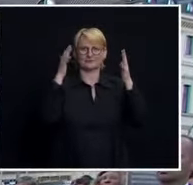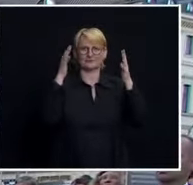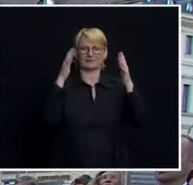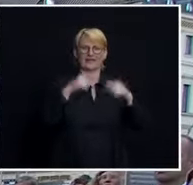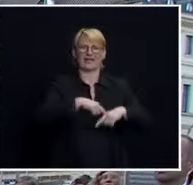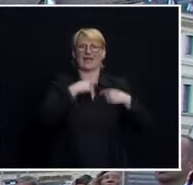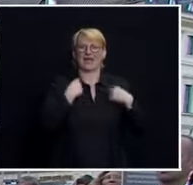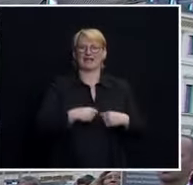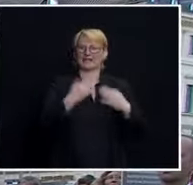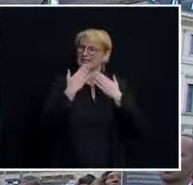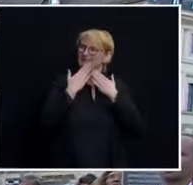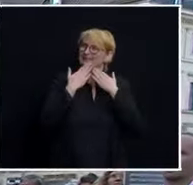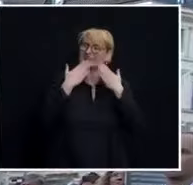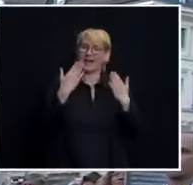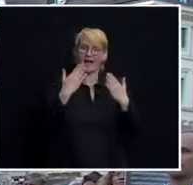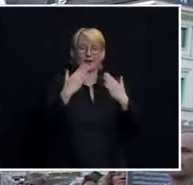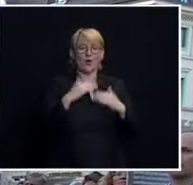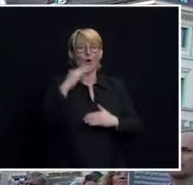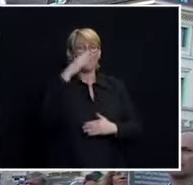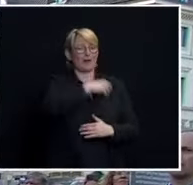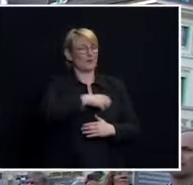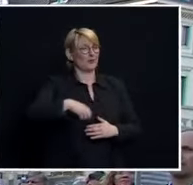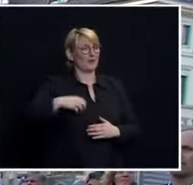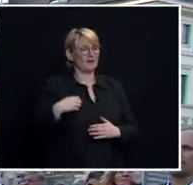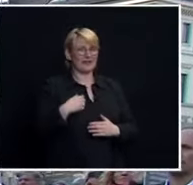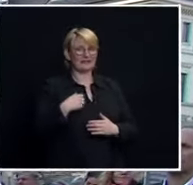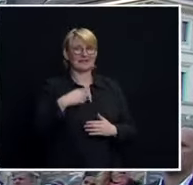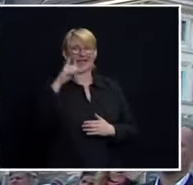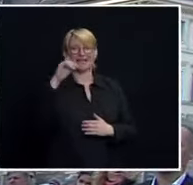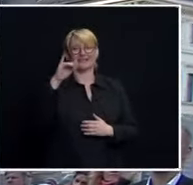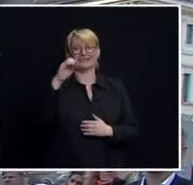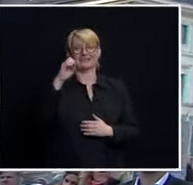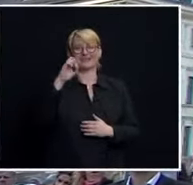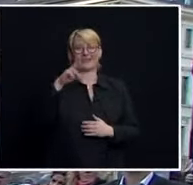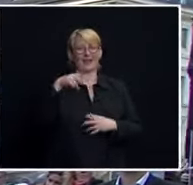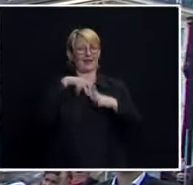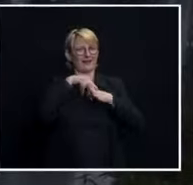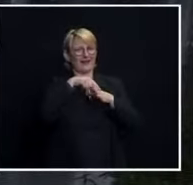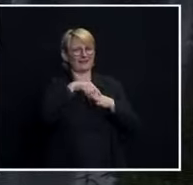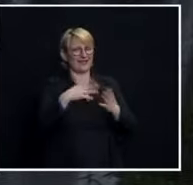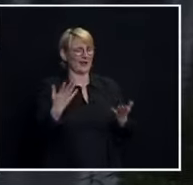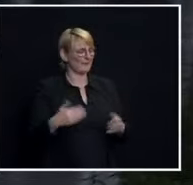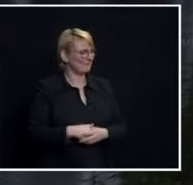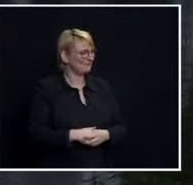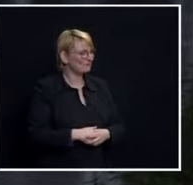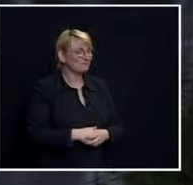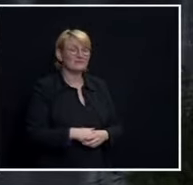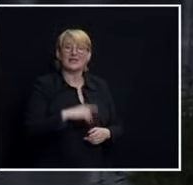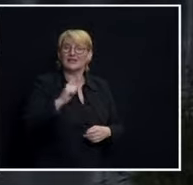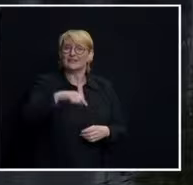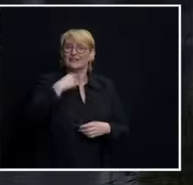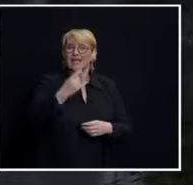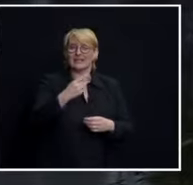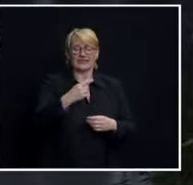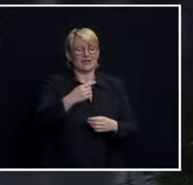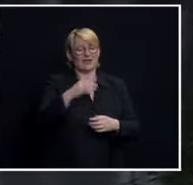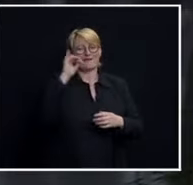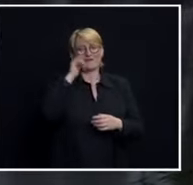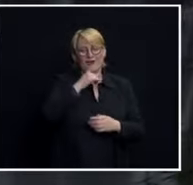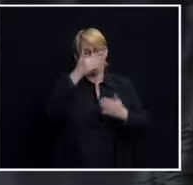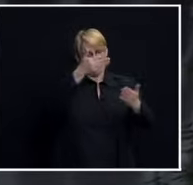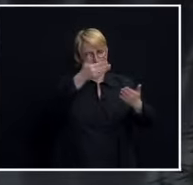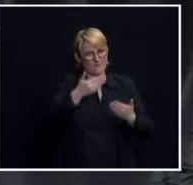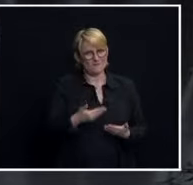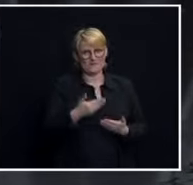Herzlichen Dank, Oberbürgermeister Dieter Reiter. Ja, und als nächstes begrüße ich eine Frau, die ich sehr